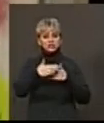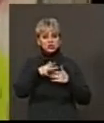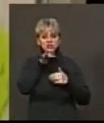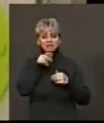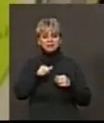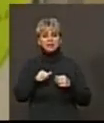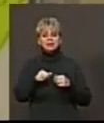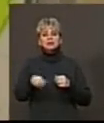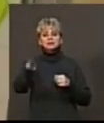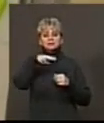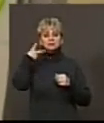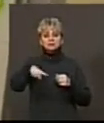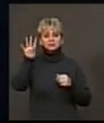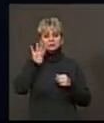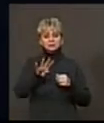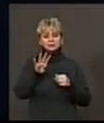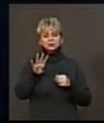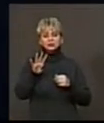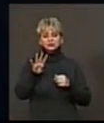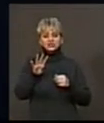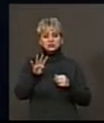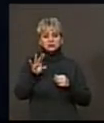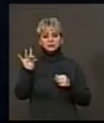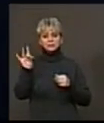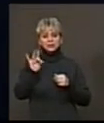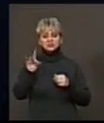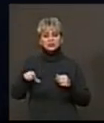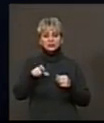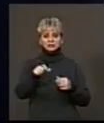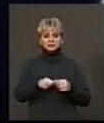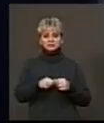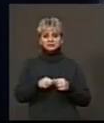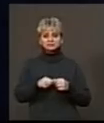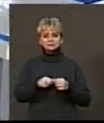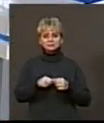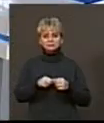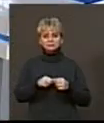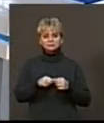время. Иван Полехин, Фатима Зурабова, Юрий Санкин, Дон-24, Ростов-на-Дону.